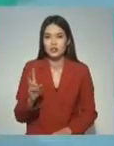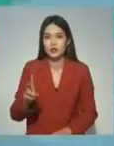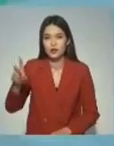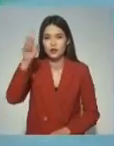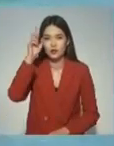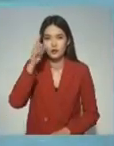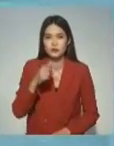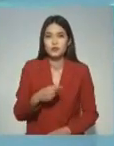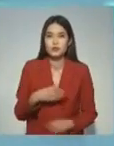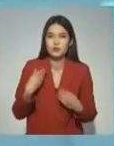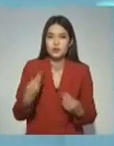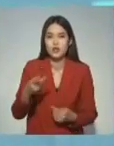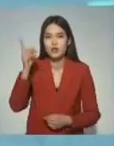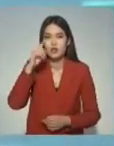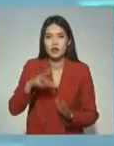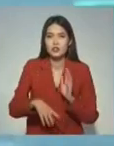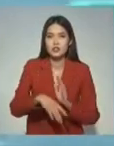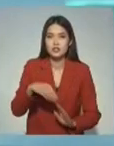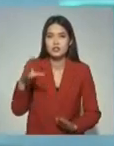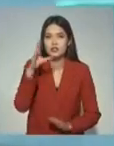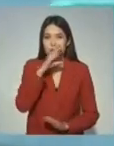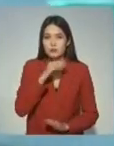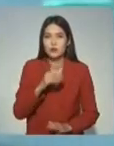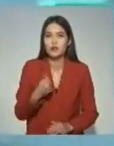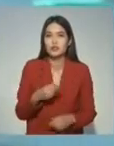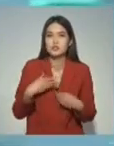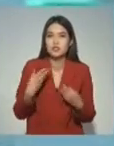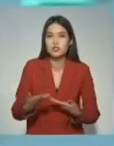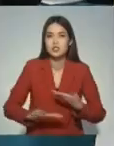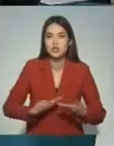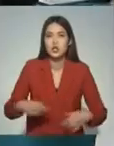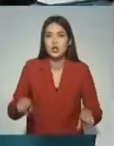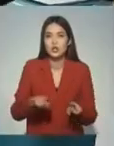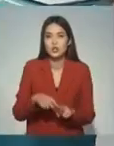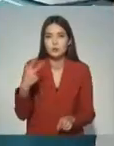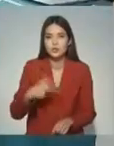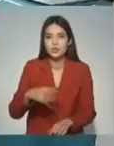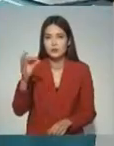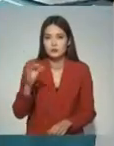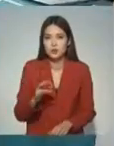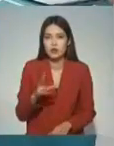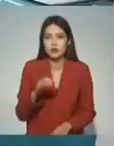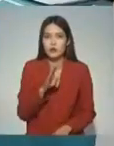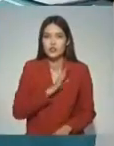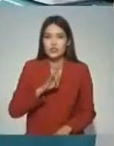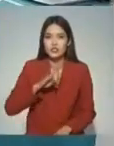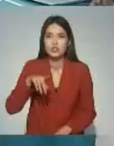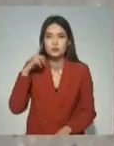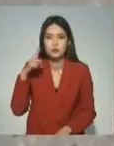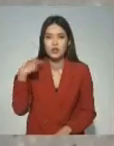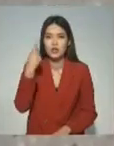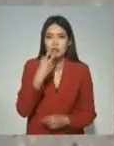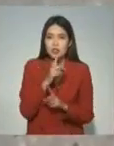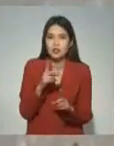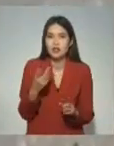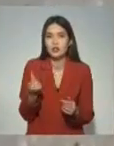Карин. Государственный советник отметил, избираться теперь могут и самовыдвиженцы. Кроме того, 30-процентная квота для женщин, молодежи и